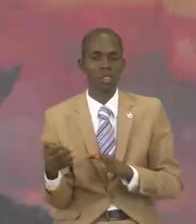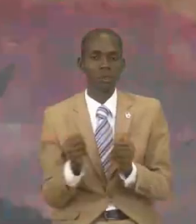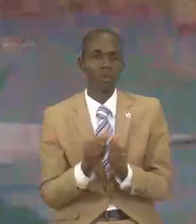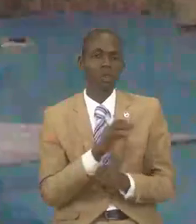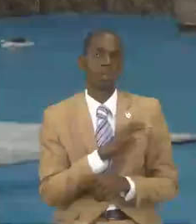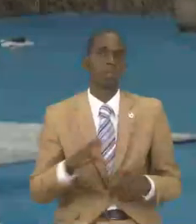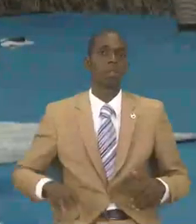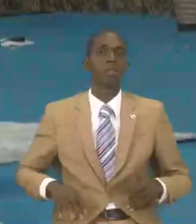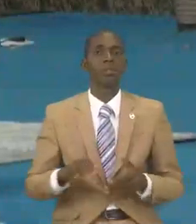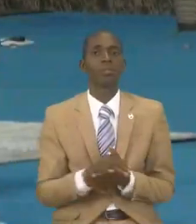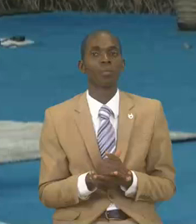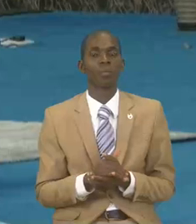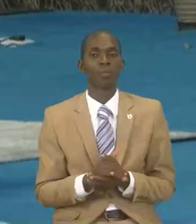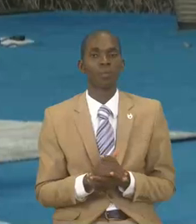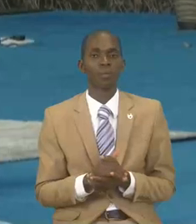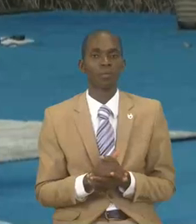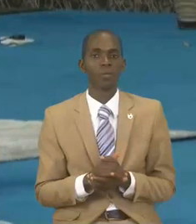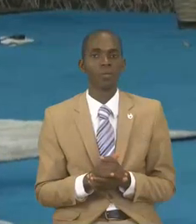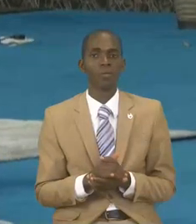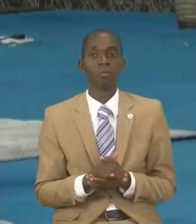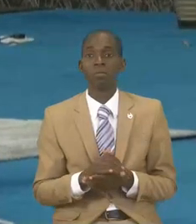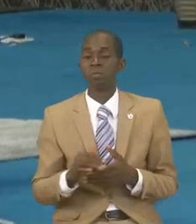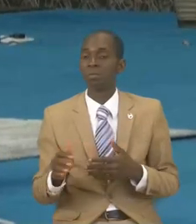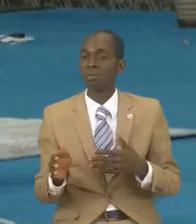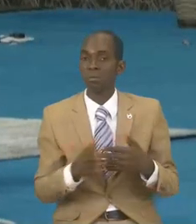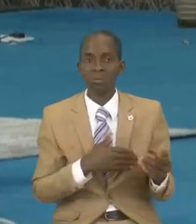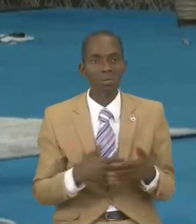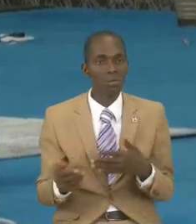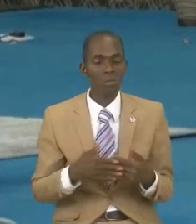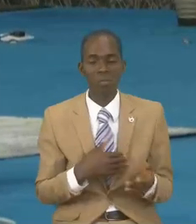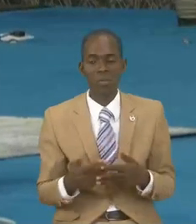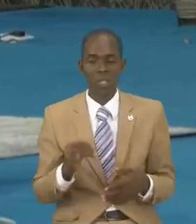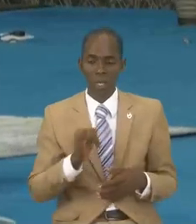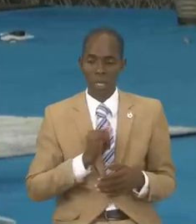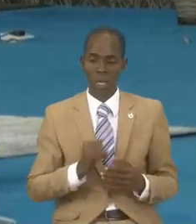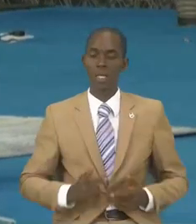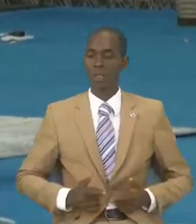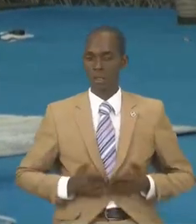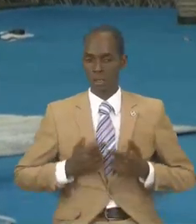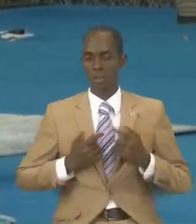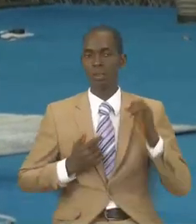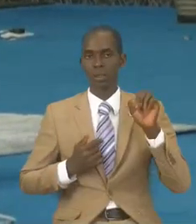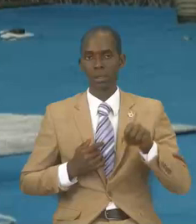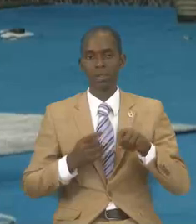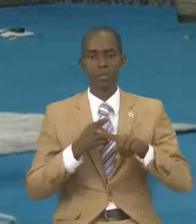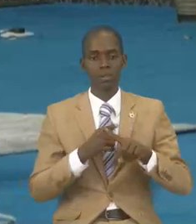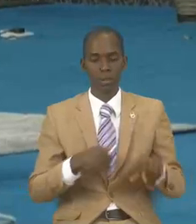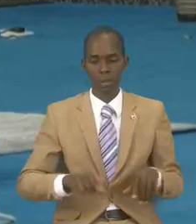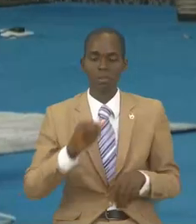J'ai été crucifié avec Christ. Si je vis, ce n'est plus moi qui